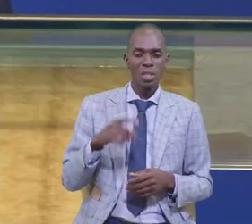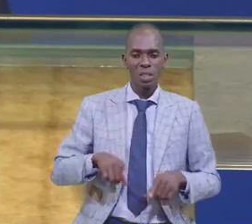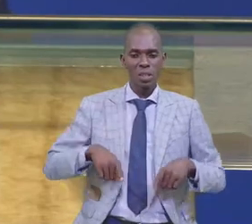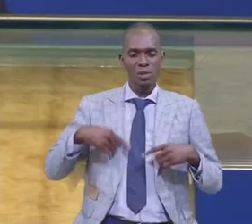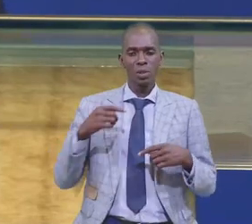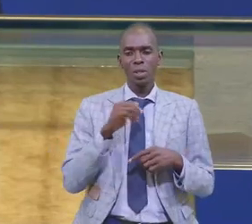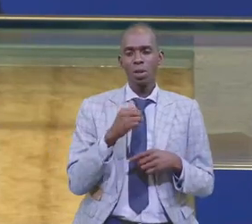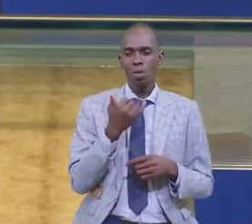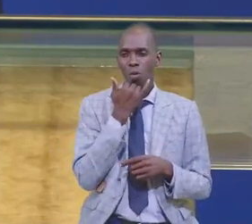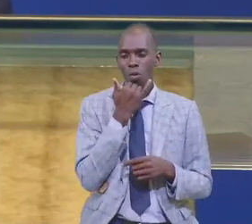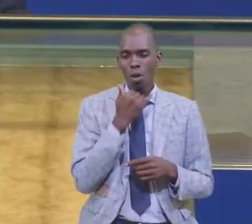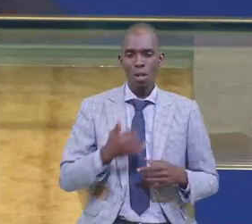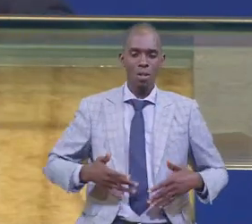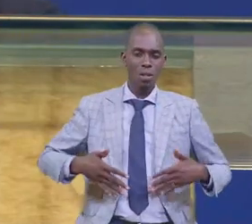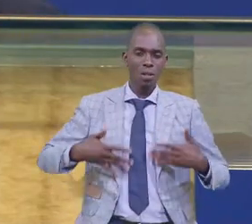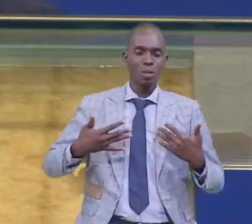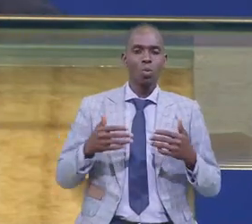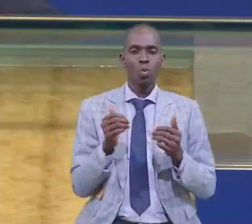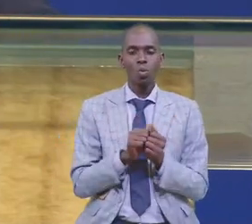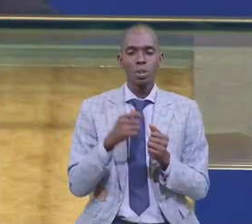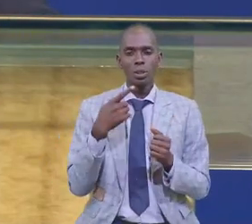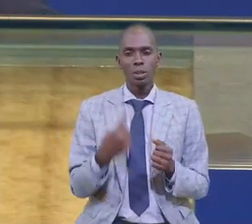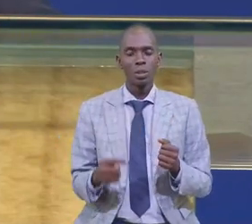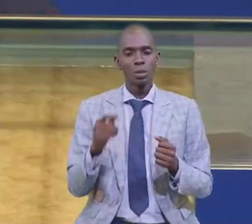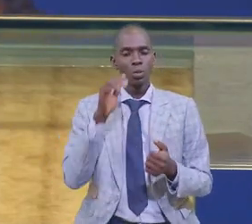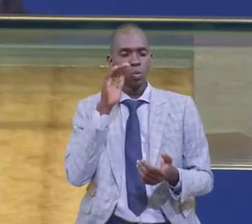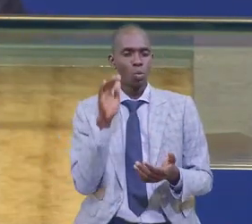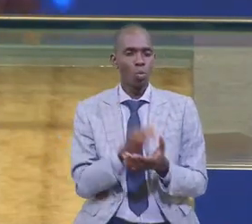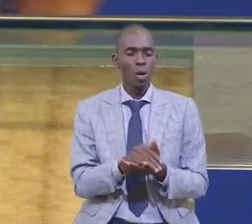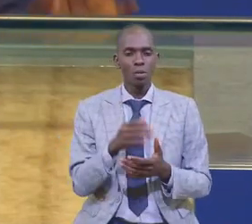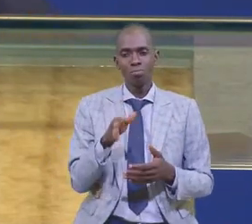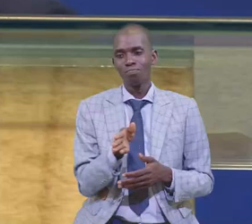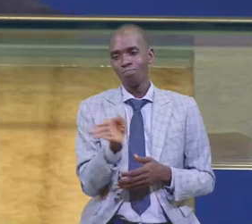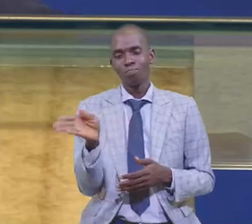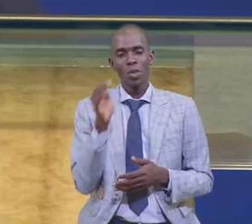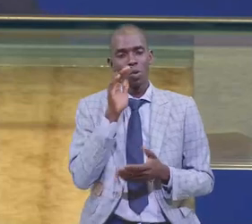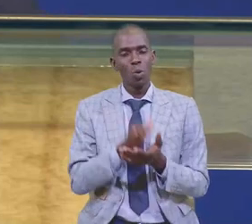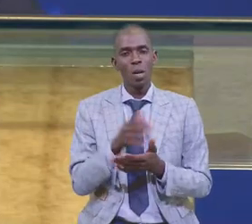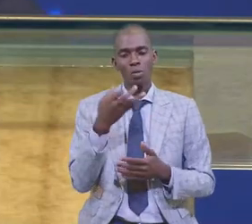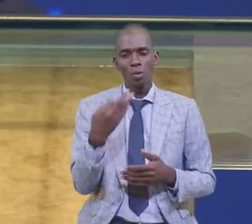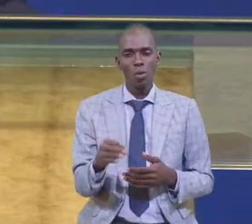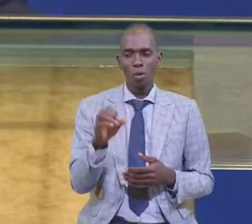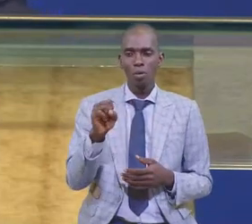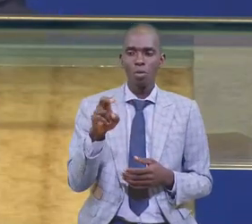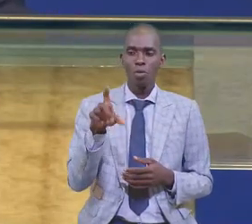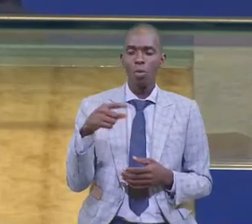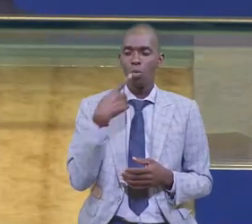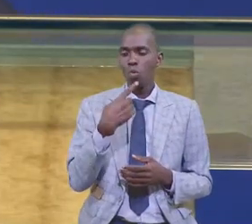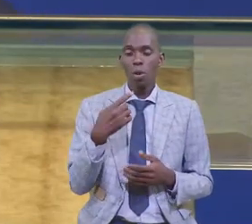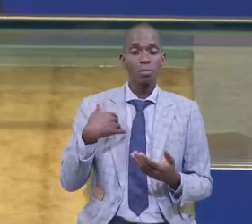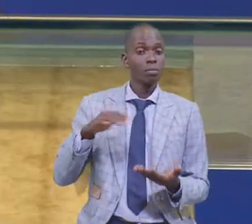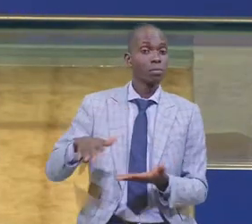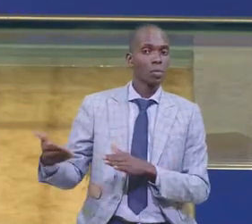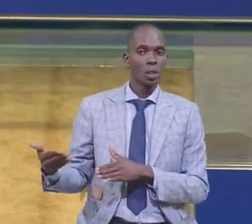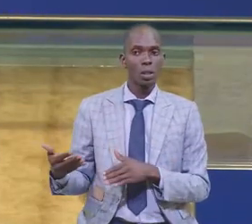de vivre dans l'immoralité avec la concubine du défunt Saül. À cause